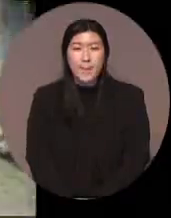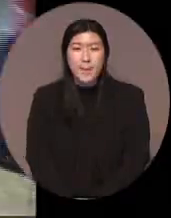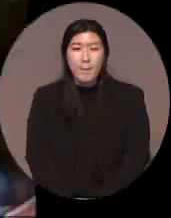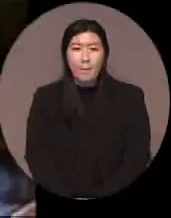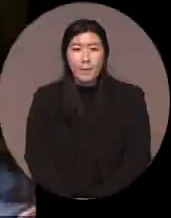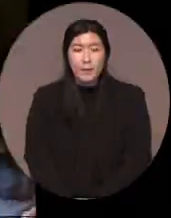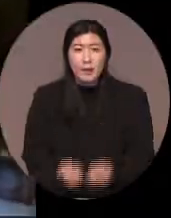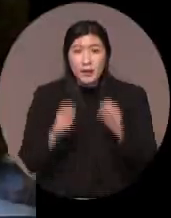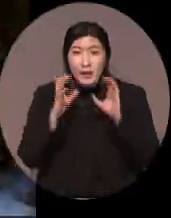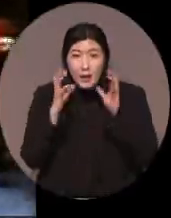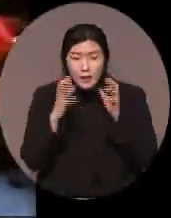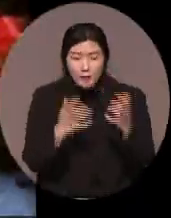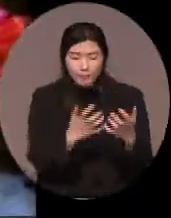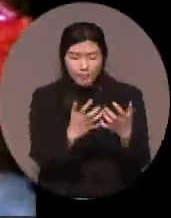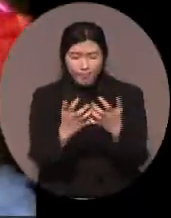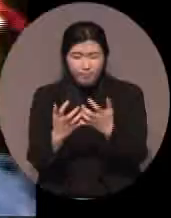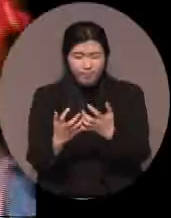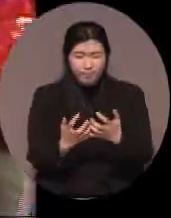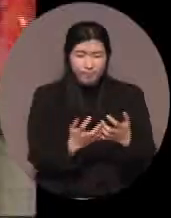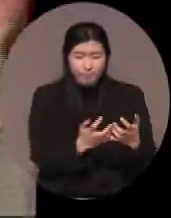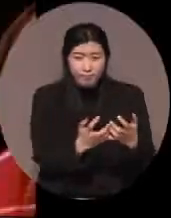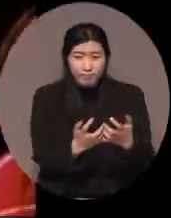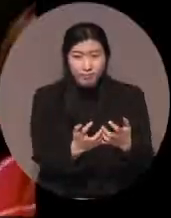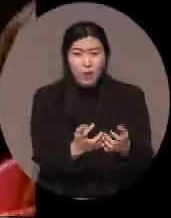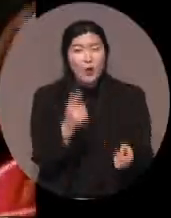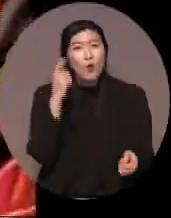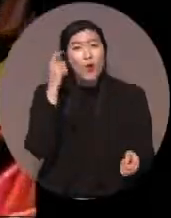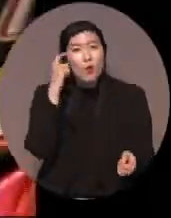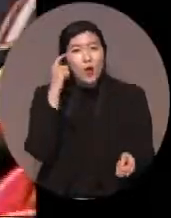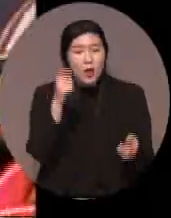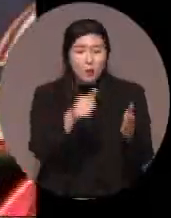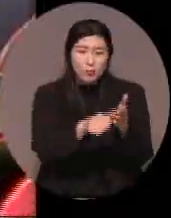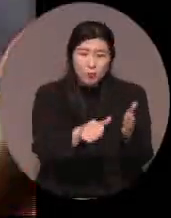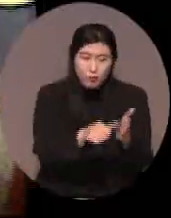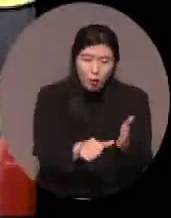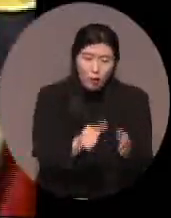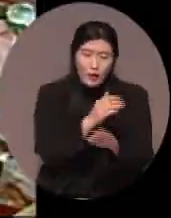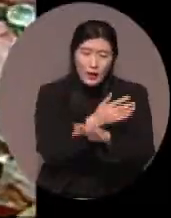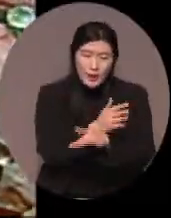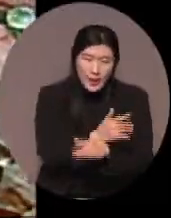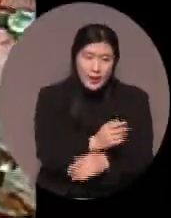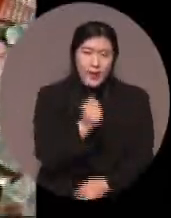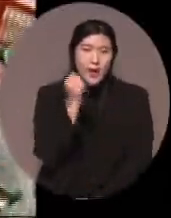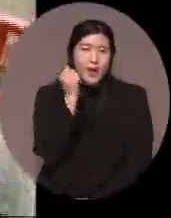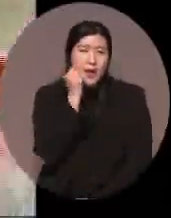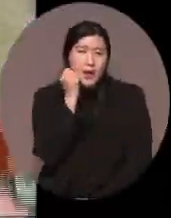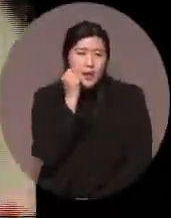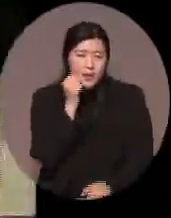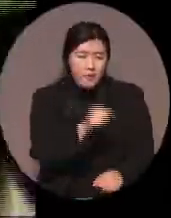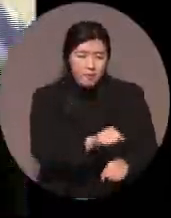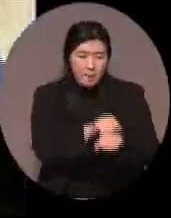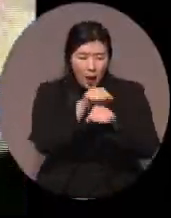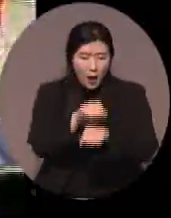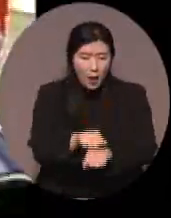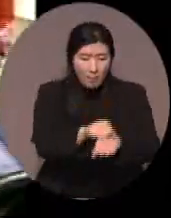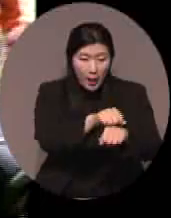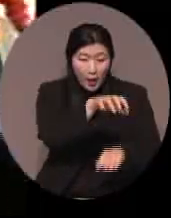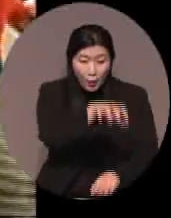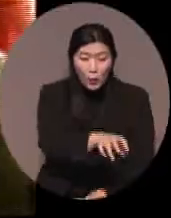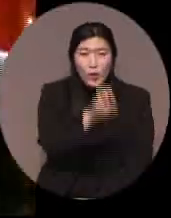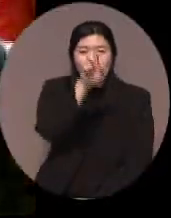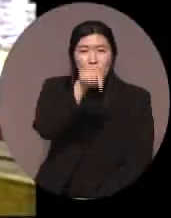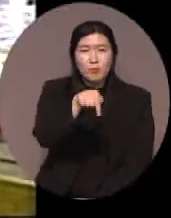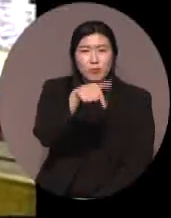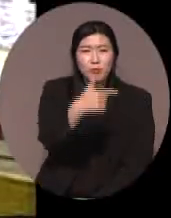아이들이 문구점 앞에 옹기종기 모여 있습니다 학용품의 장난감 간식까지 없는게 없는 학교와